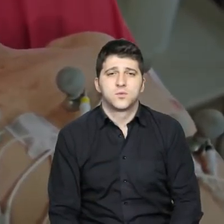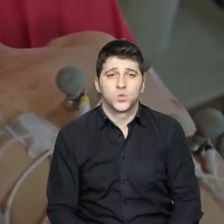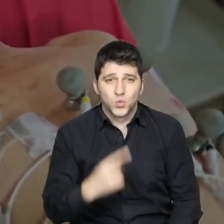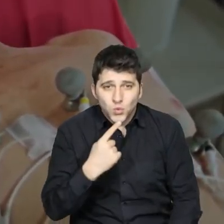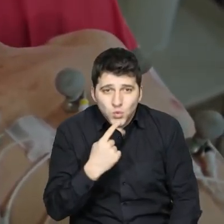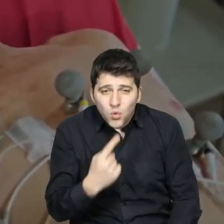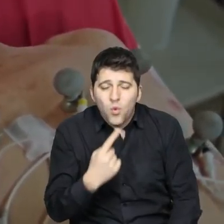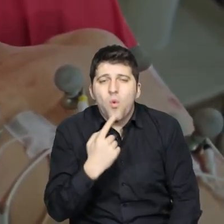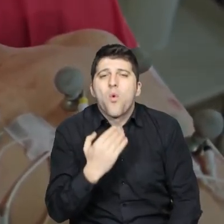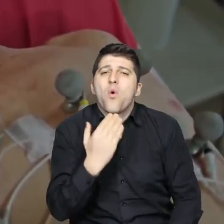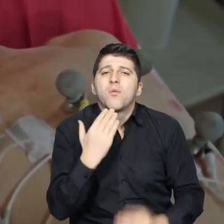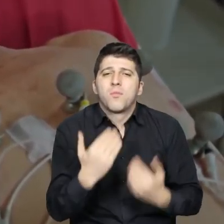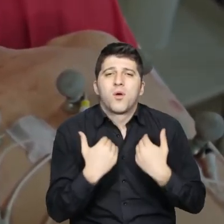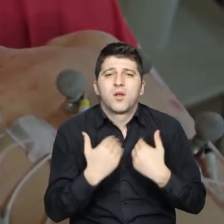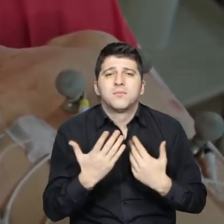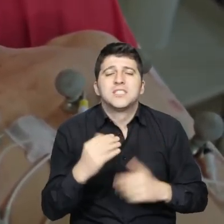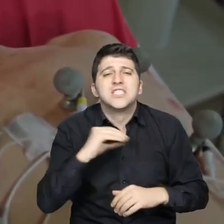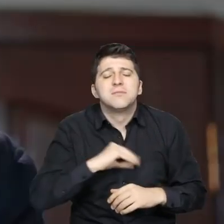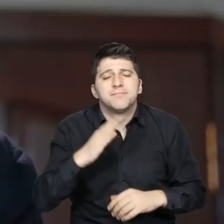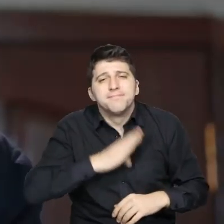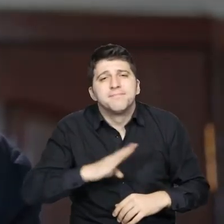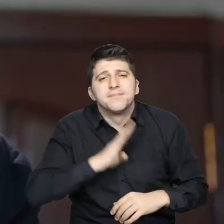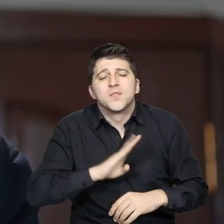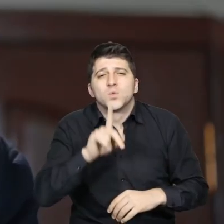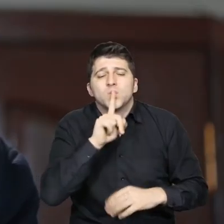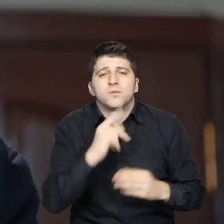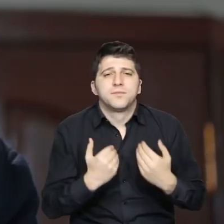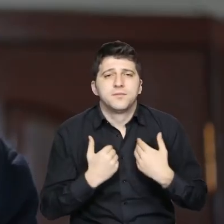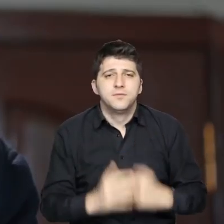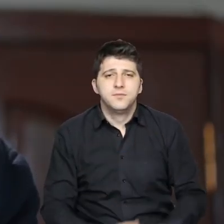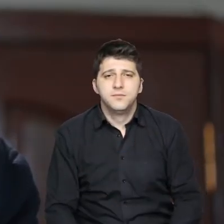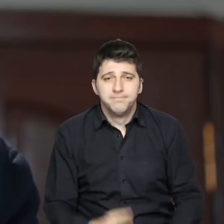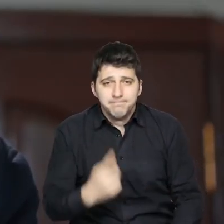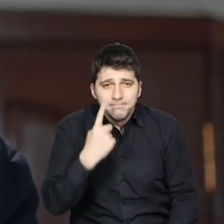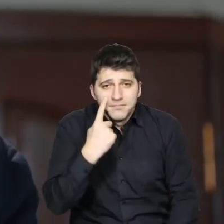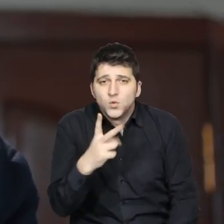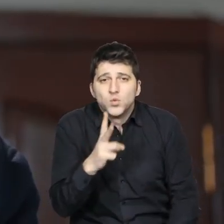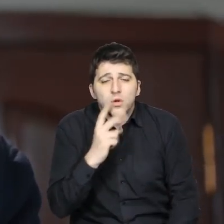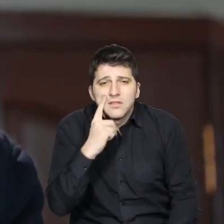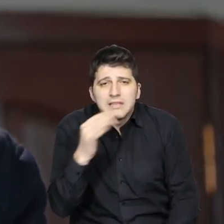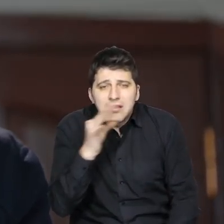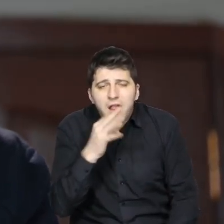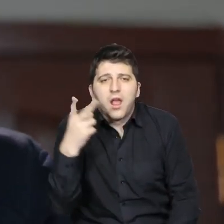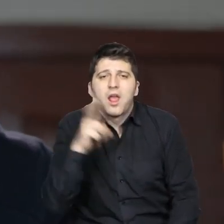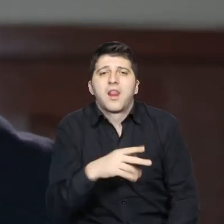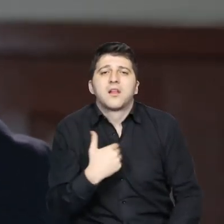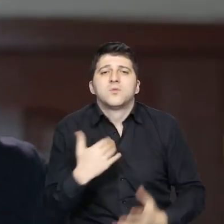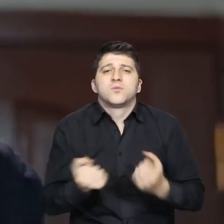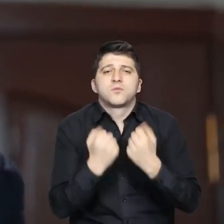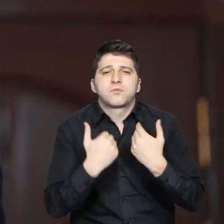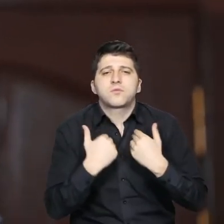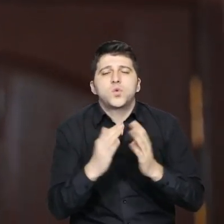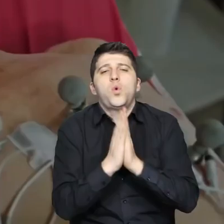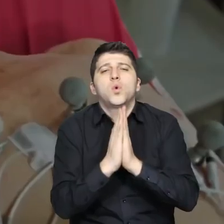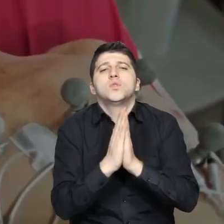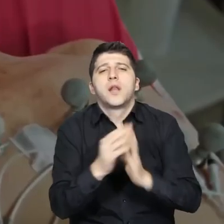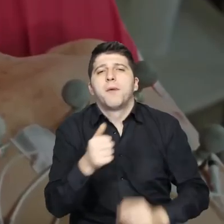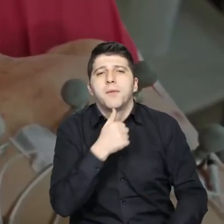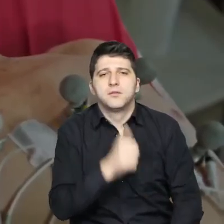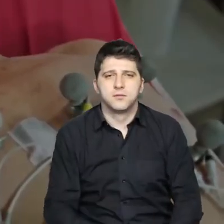Söyleyecektim, söyleyemedim. Hep içime attım. Bak, sonunda az kalsın gidiyorduk. Özür dilerim baba.